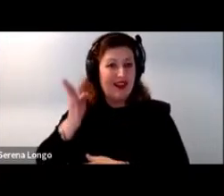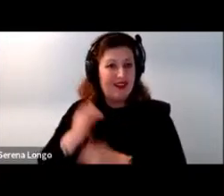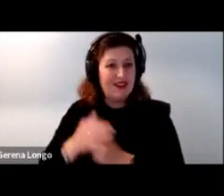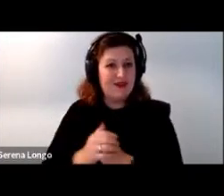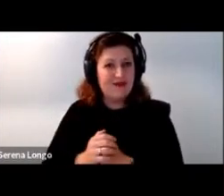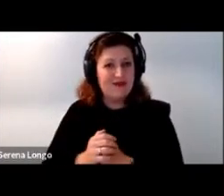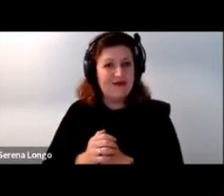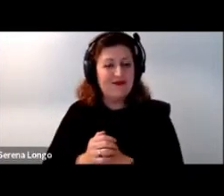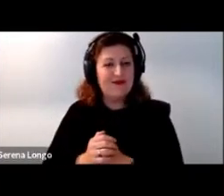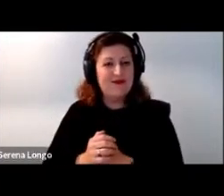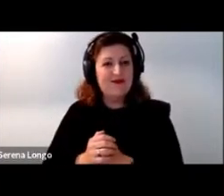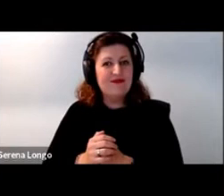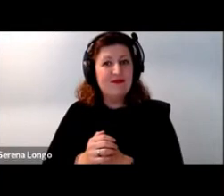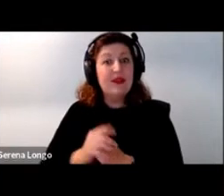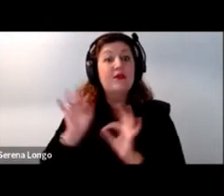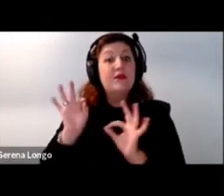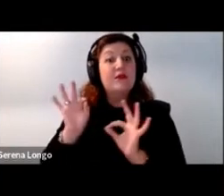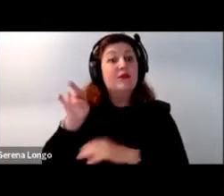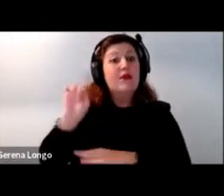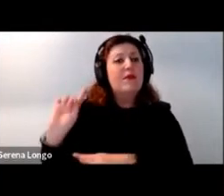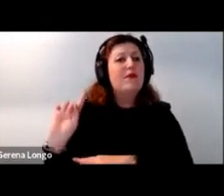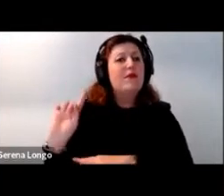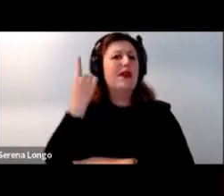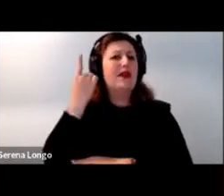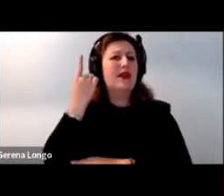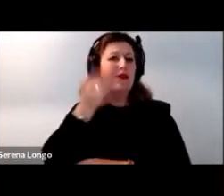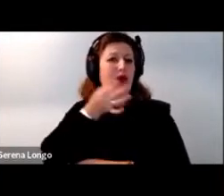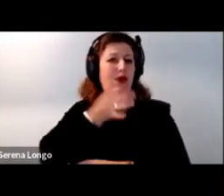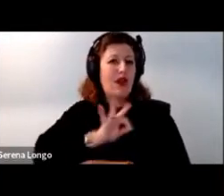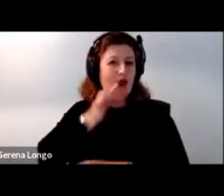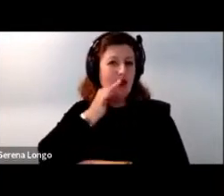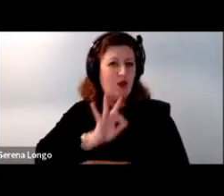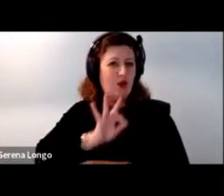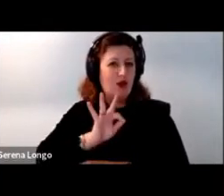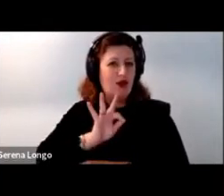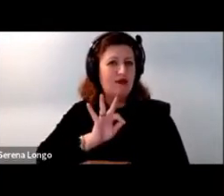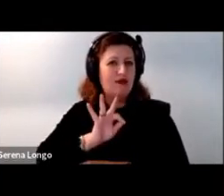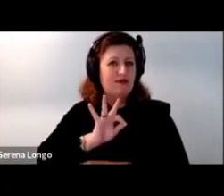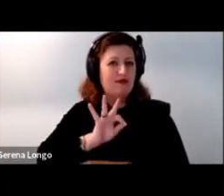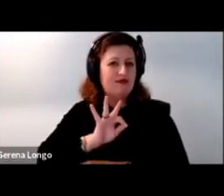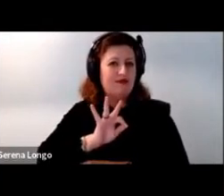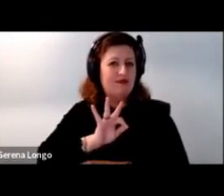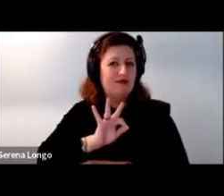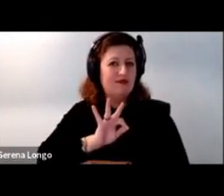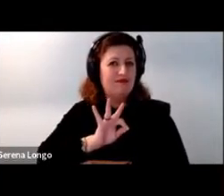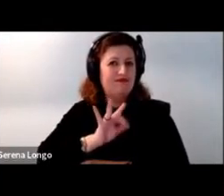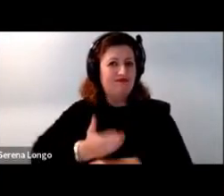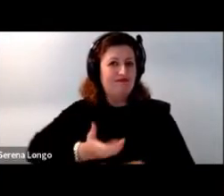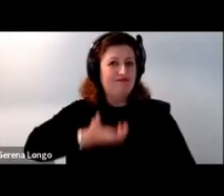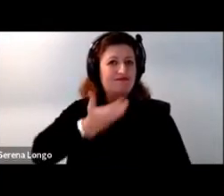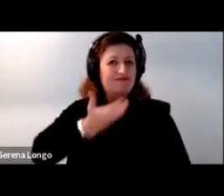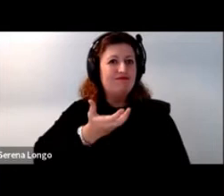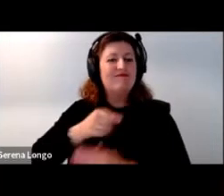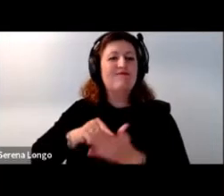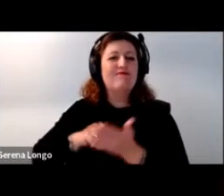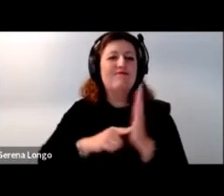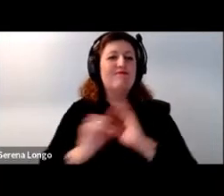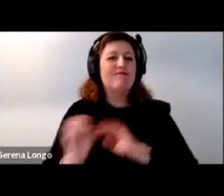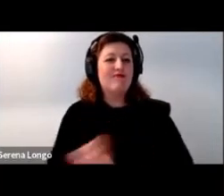che sarà il primo relatore a presentare oggi. Lo